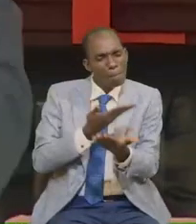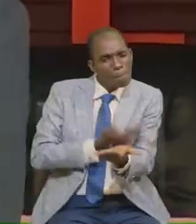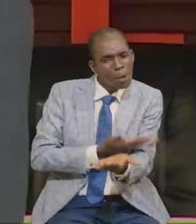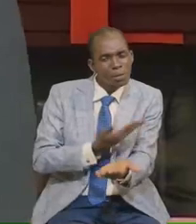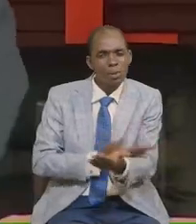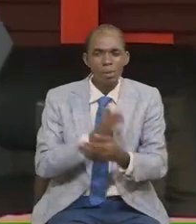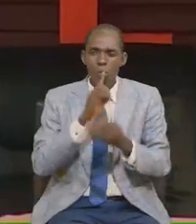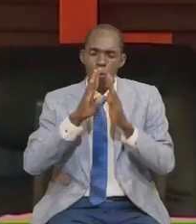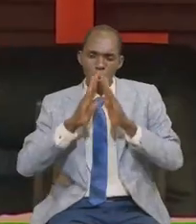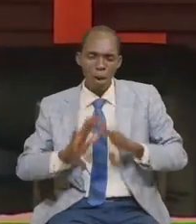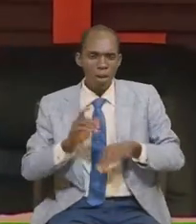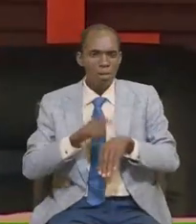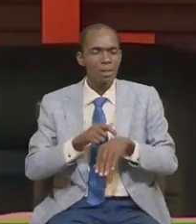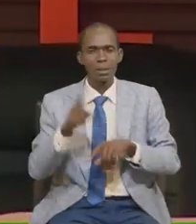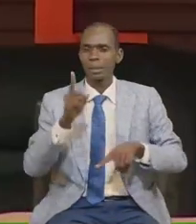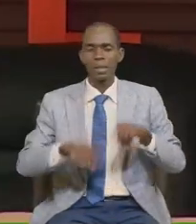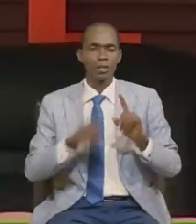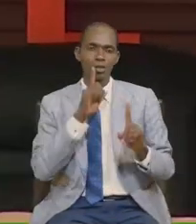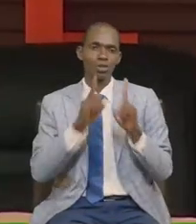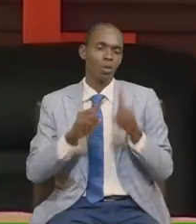pas en parler. Et le désir,